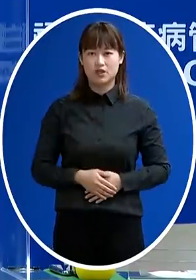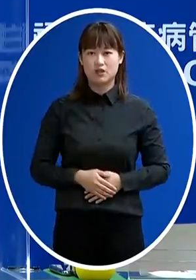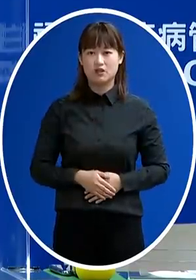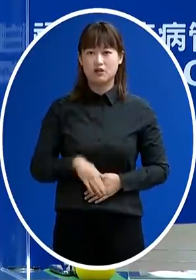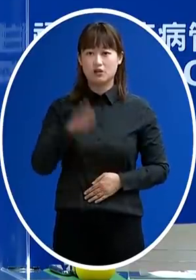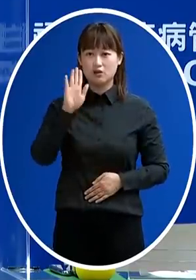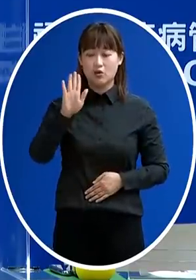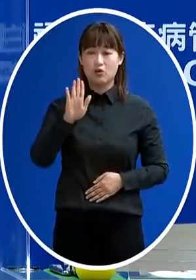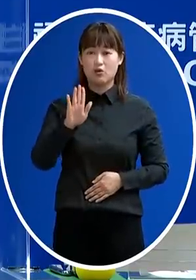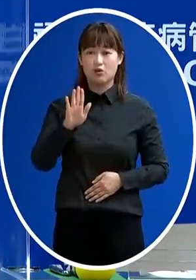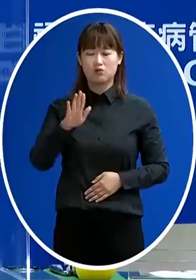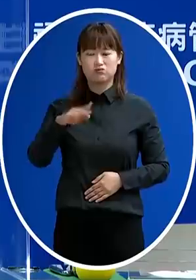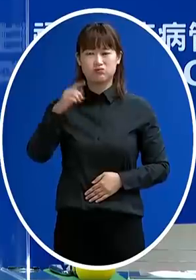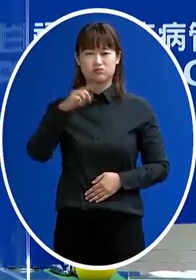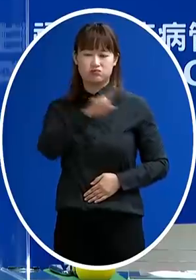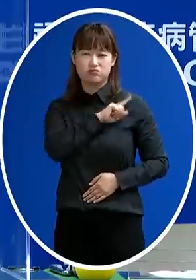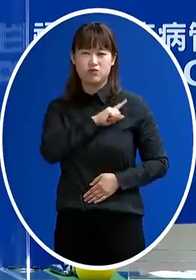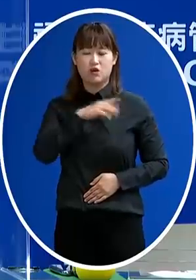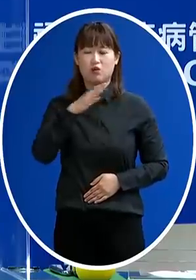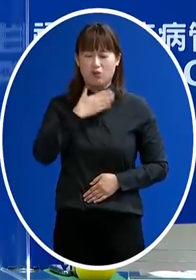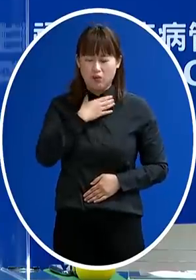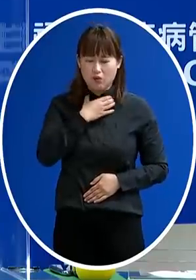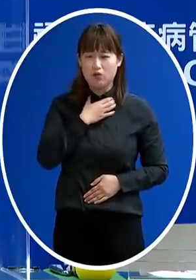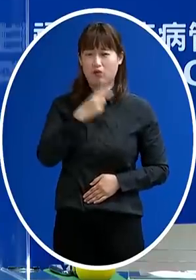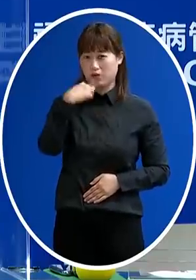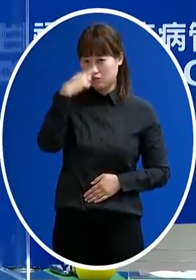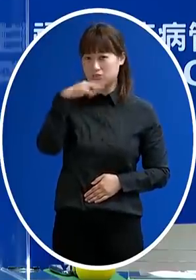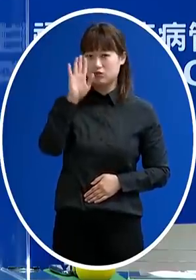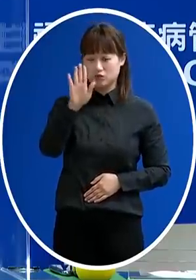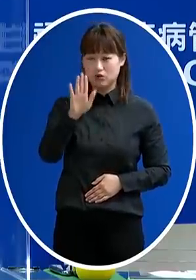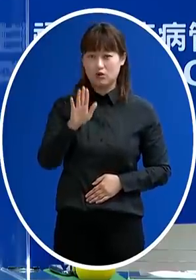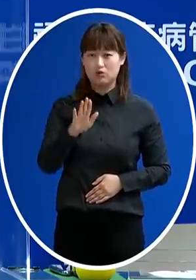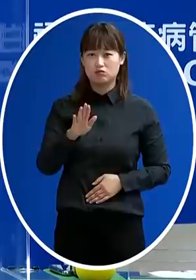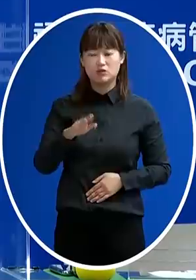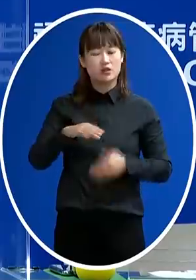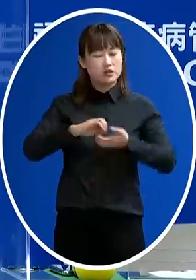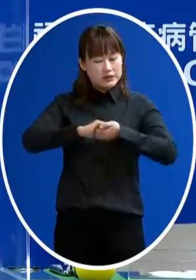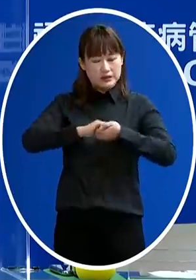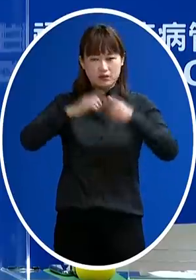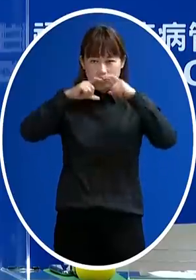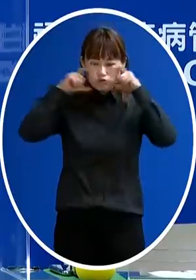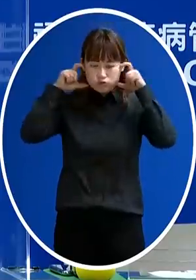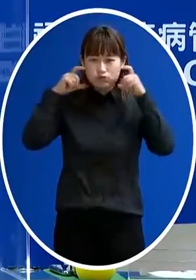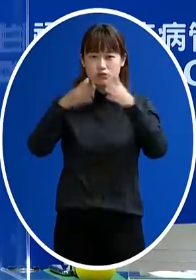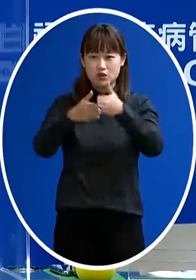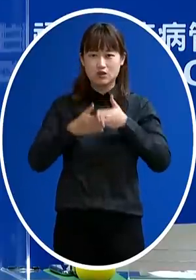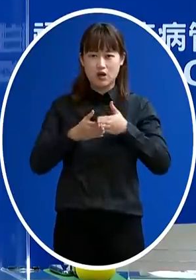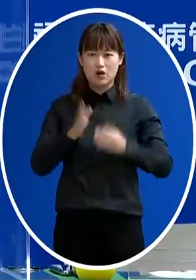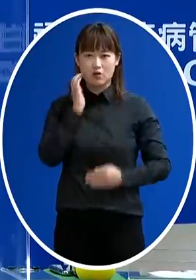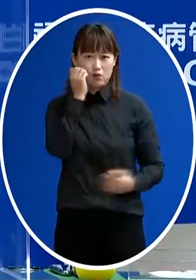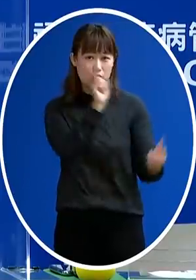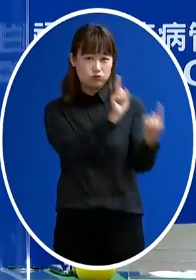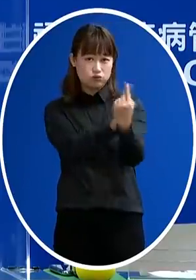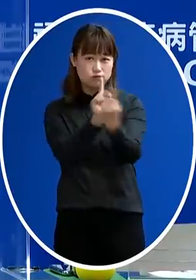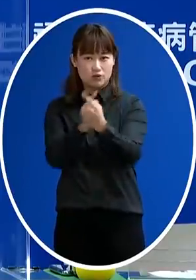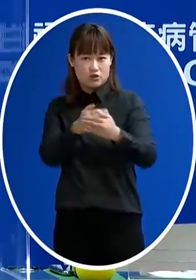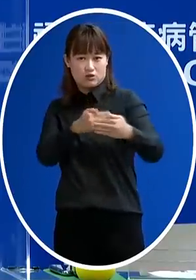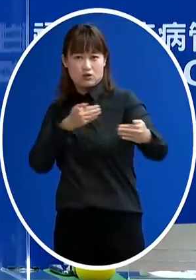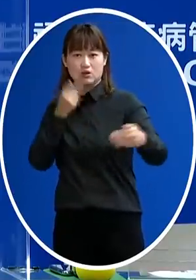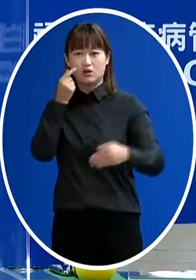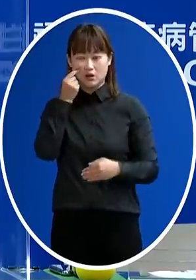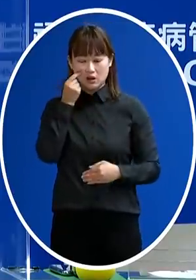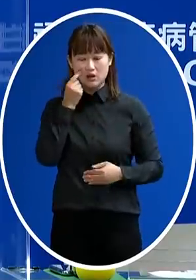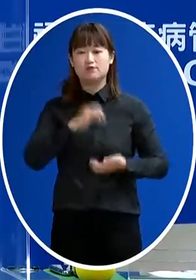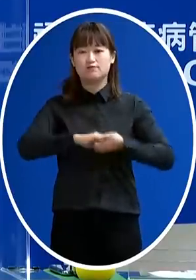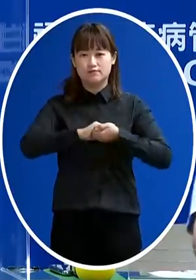状自己有症状，那当然就一定要戴，或与不特定对象无法保持社交距离时，仍应要戴